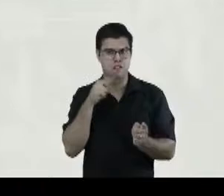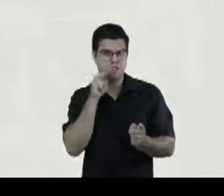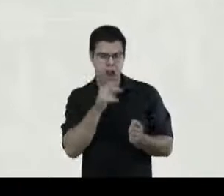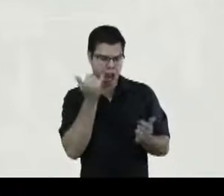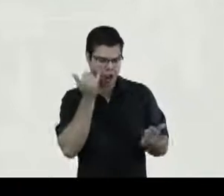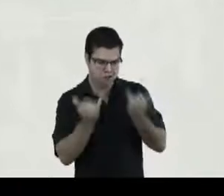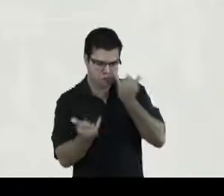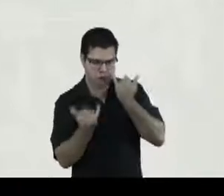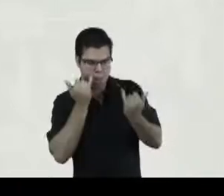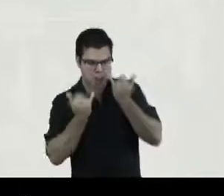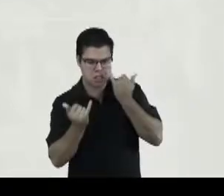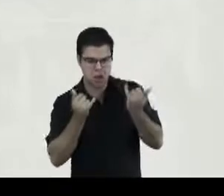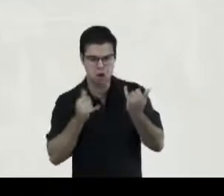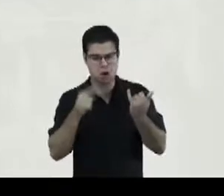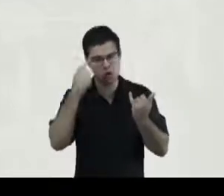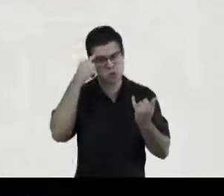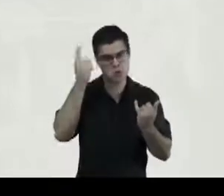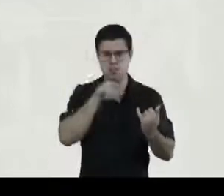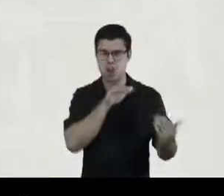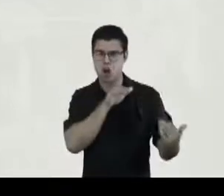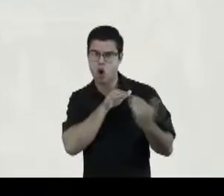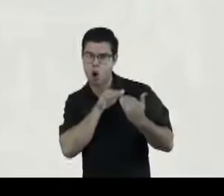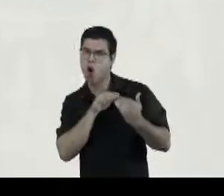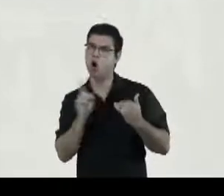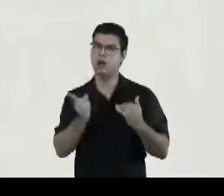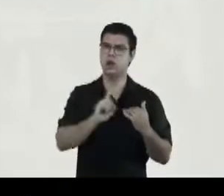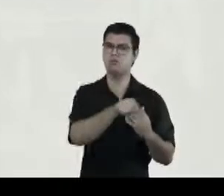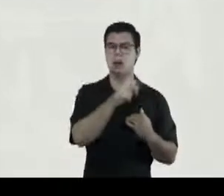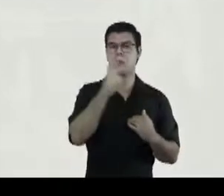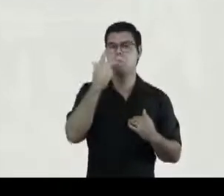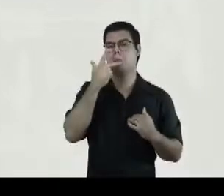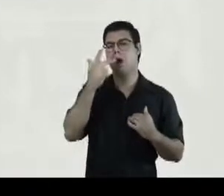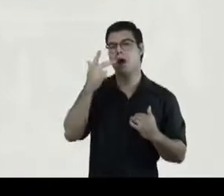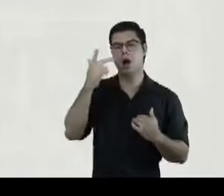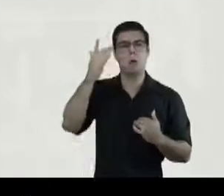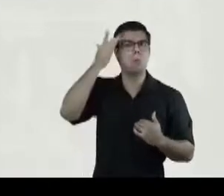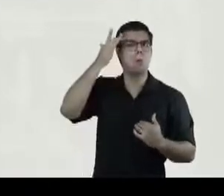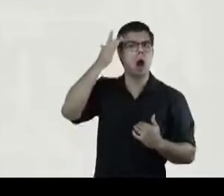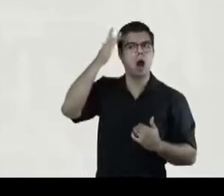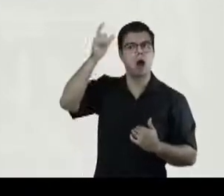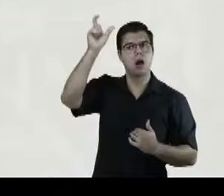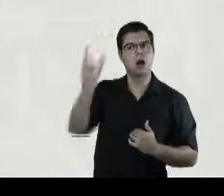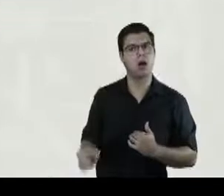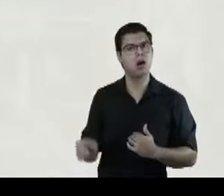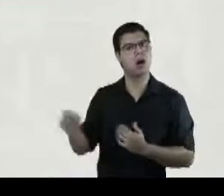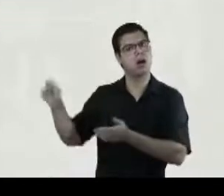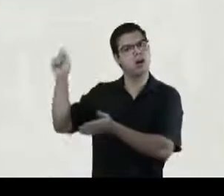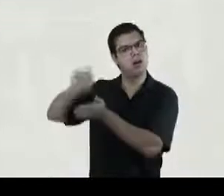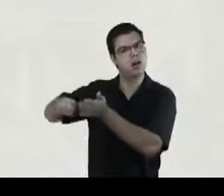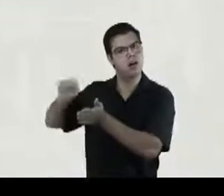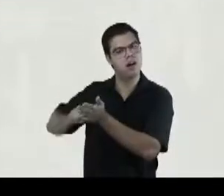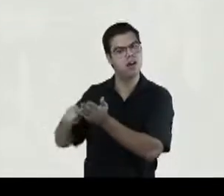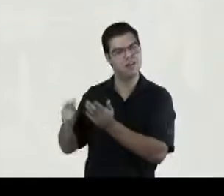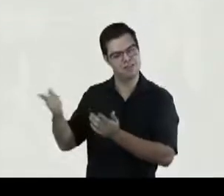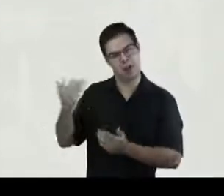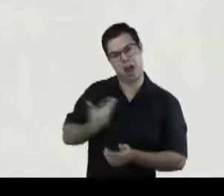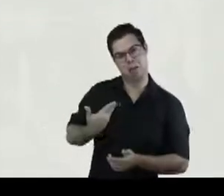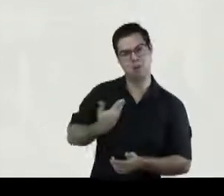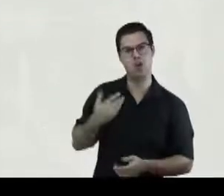mais j'ai l'impression que dans la tête de l'auteur, dans la tête de William, de mon ami William, c'est sur